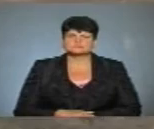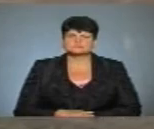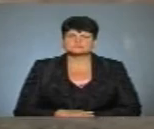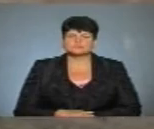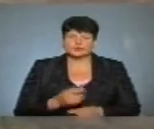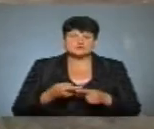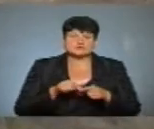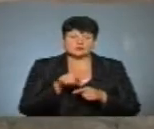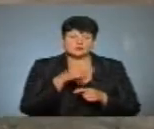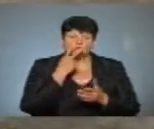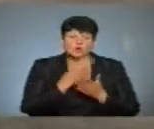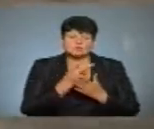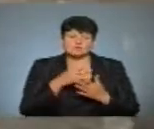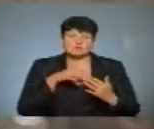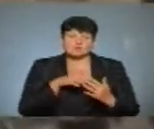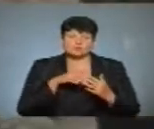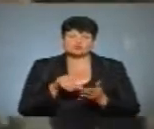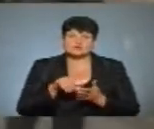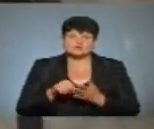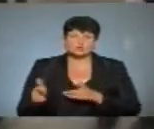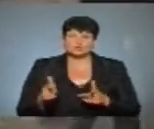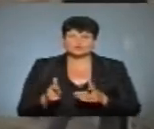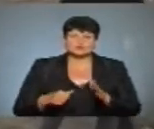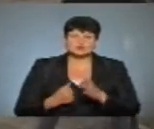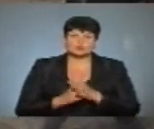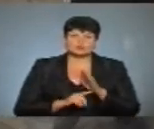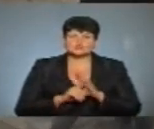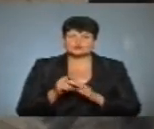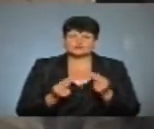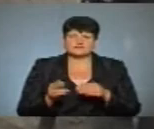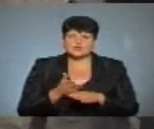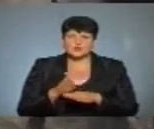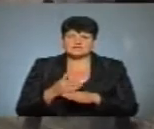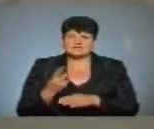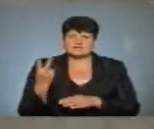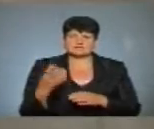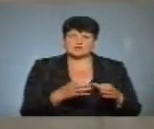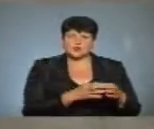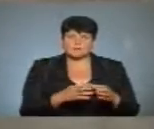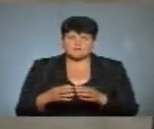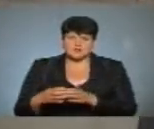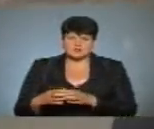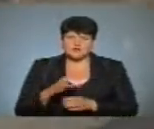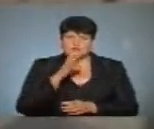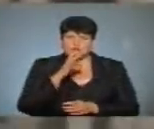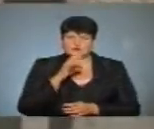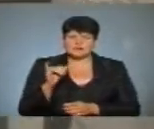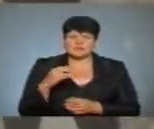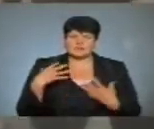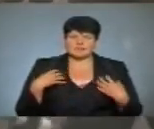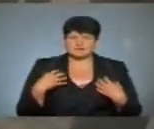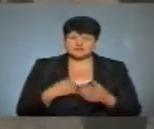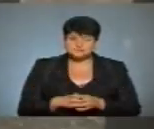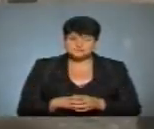Ось таким показовим боєм учасники готуються до початку гри. Вони розділилися на дві команди – вовки та леви.